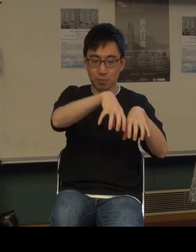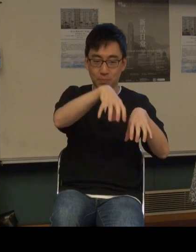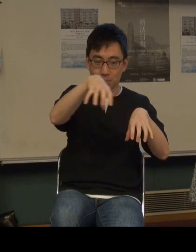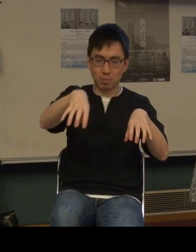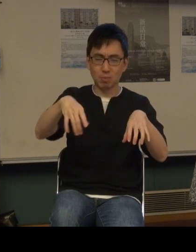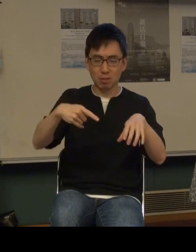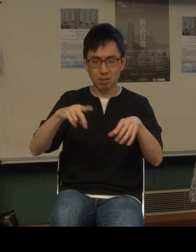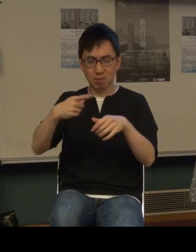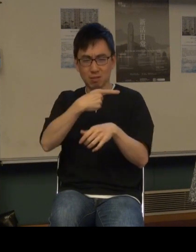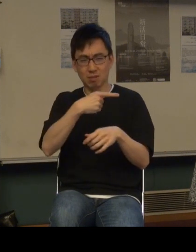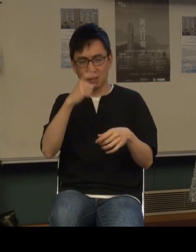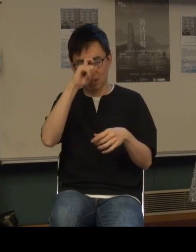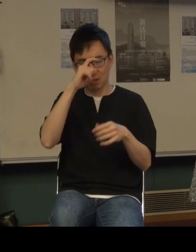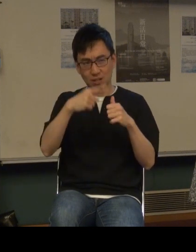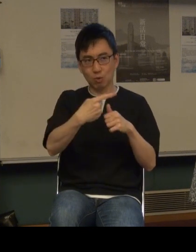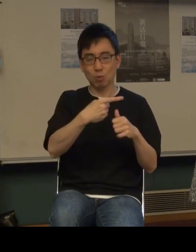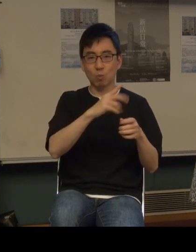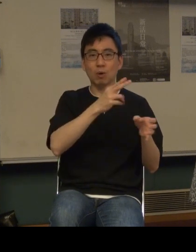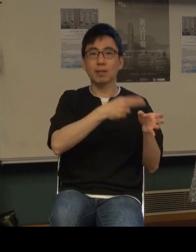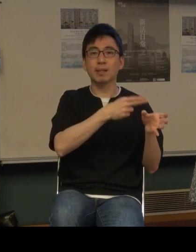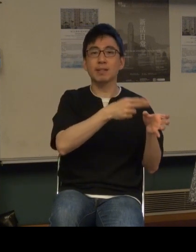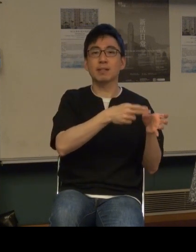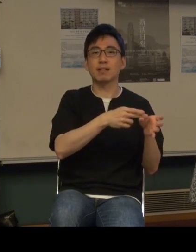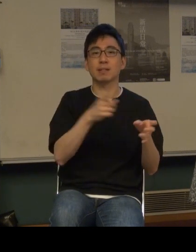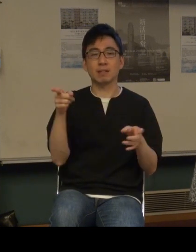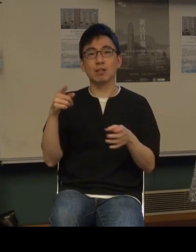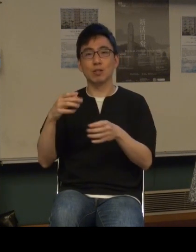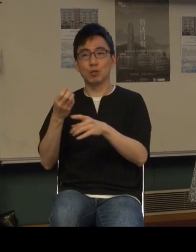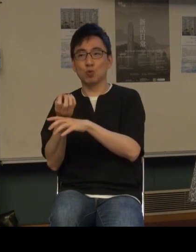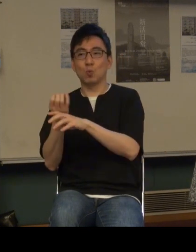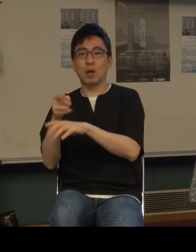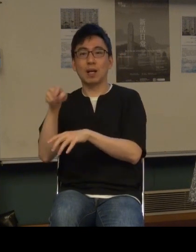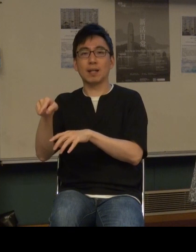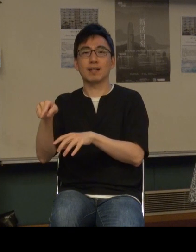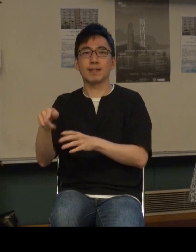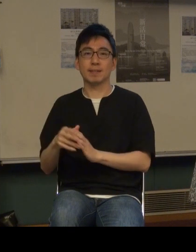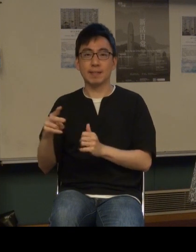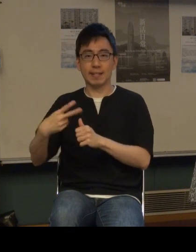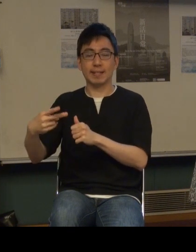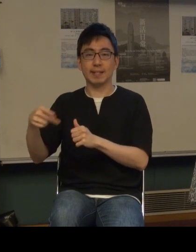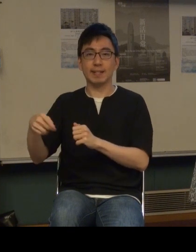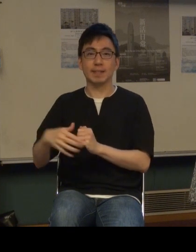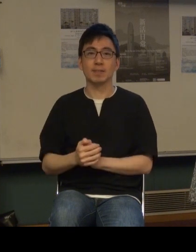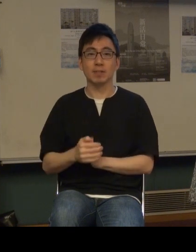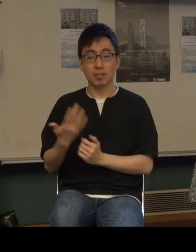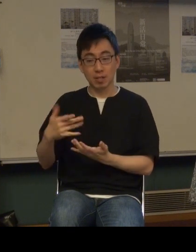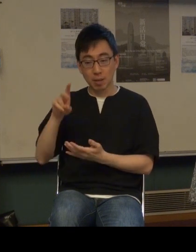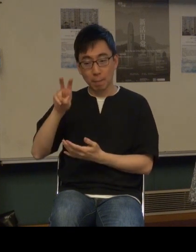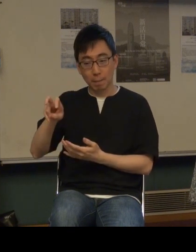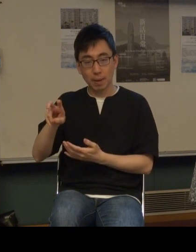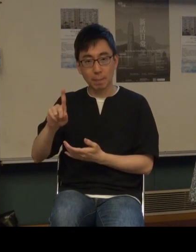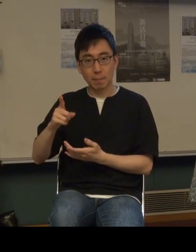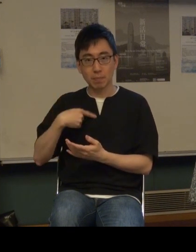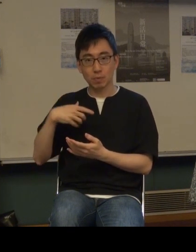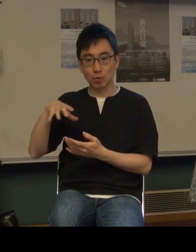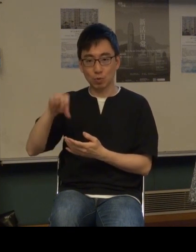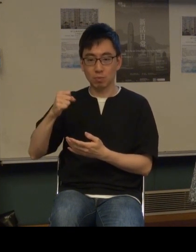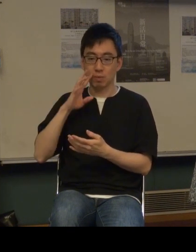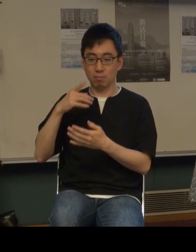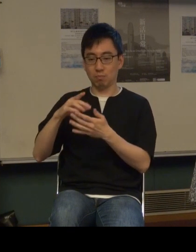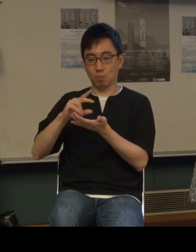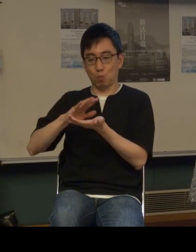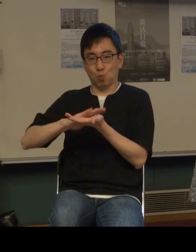黃大仙嘅，如果冇記錯啊。咁亞麗山喺荃灣呢個咧就係第二個嘅社區中心咯。咁你見到亦都係用一個好規